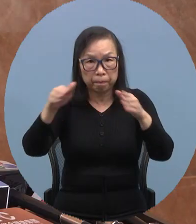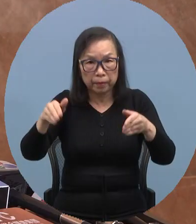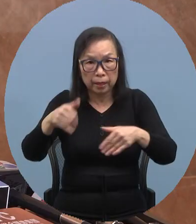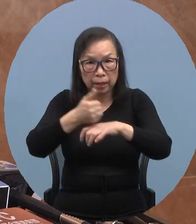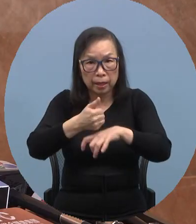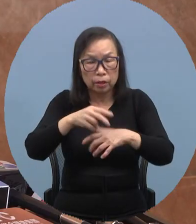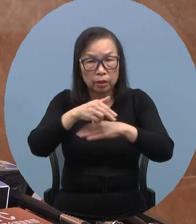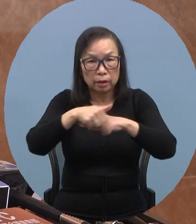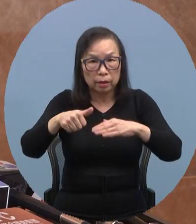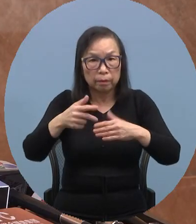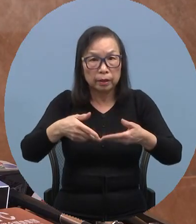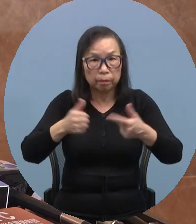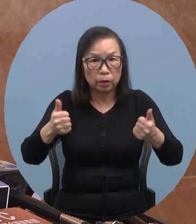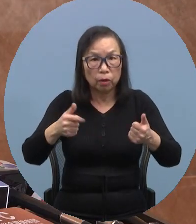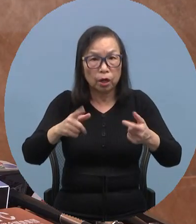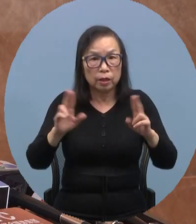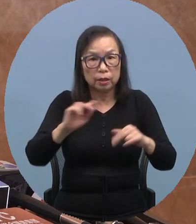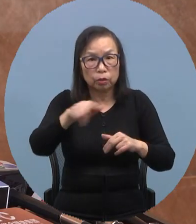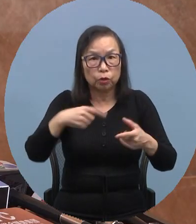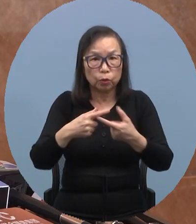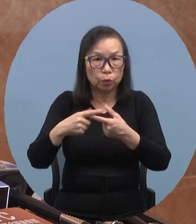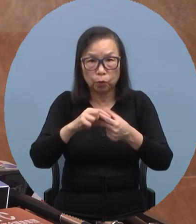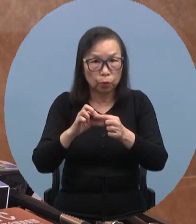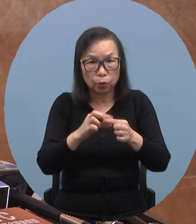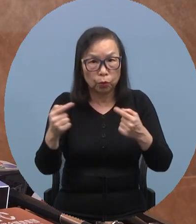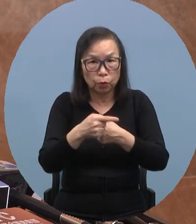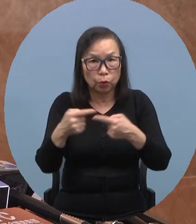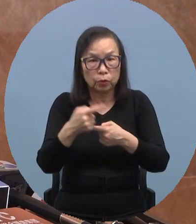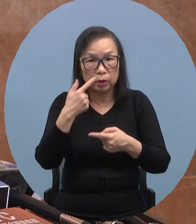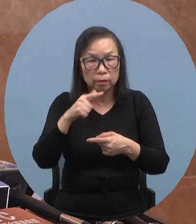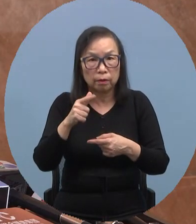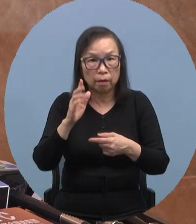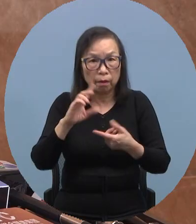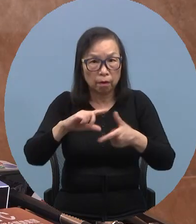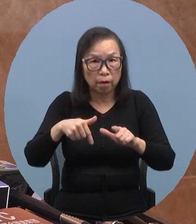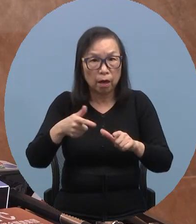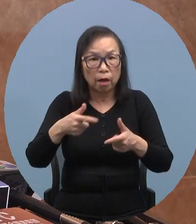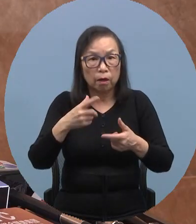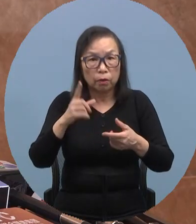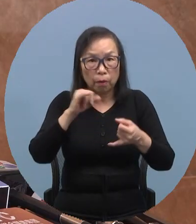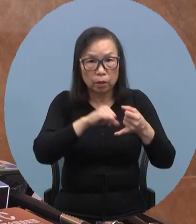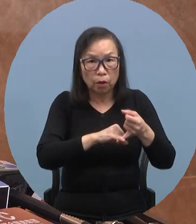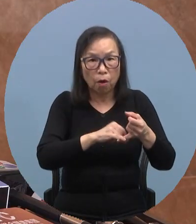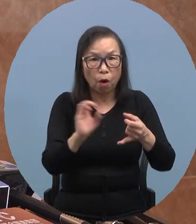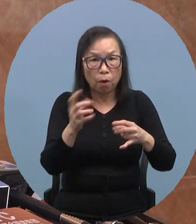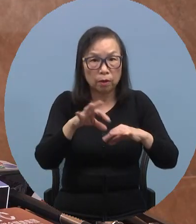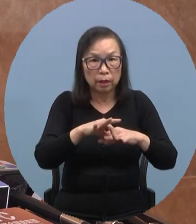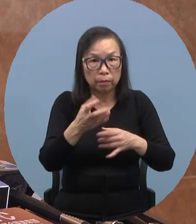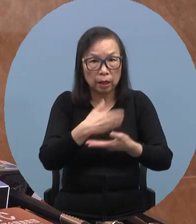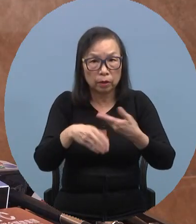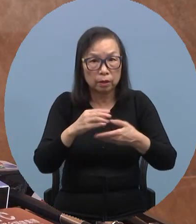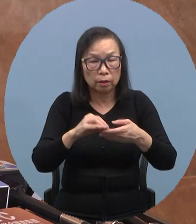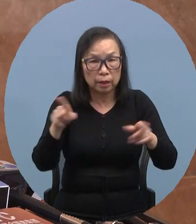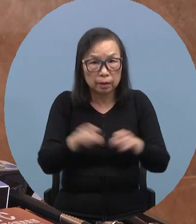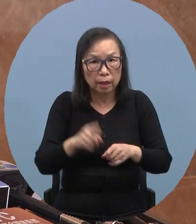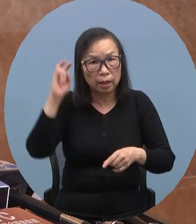施協同，以及咧係市場嘅互聯互通嘅新路徑。我哋咧會同係上海黃金交易所一齊咧去探